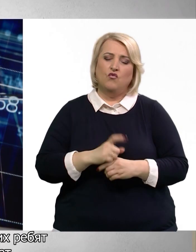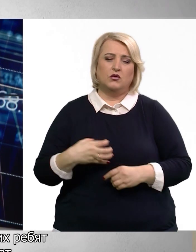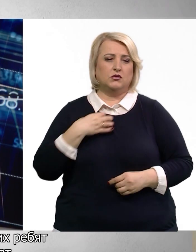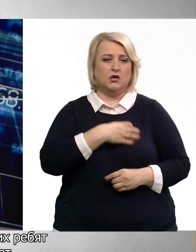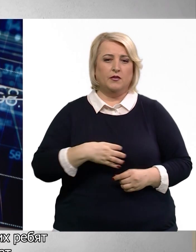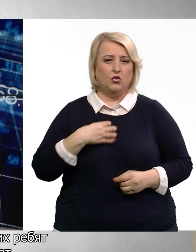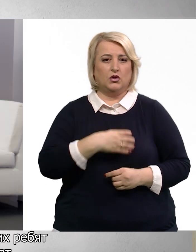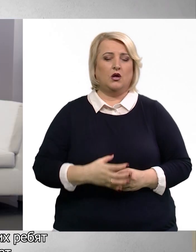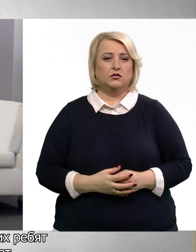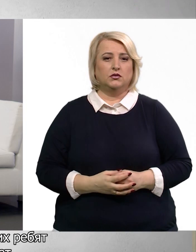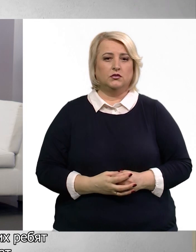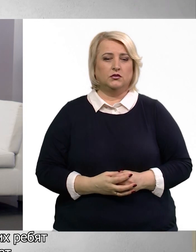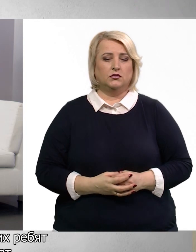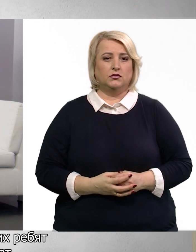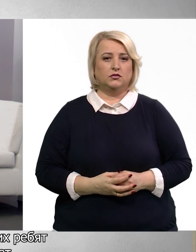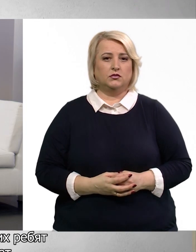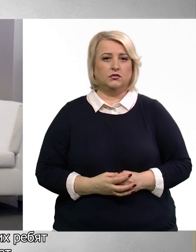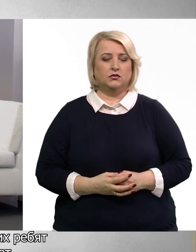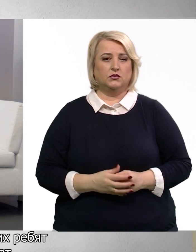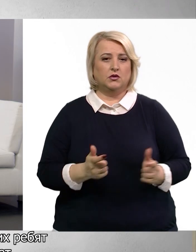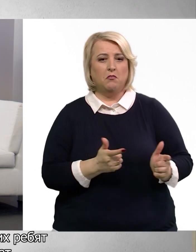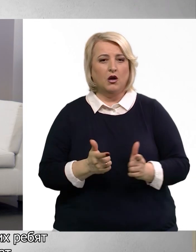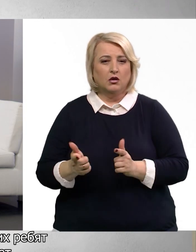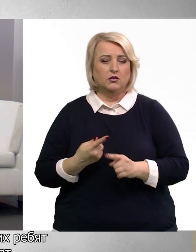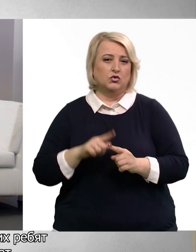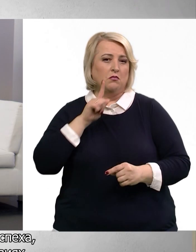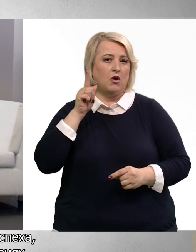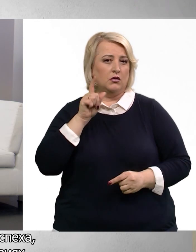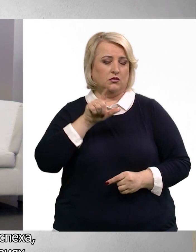După câte vă spuneam, să pregătim